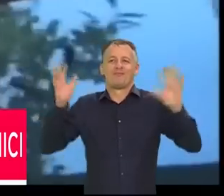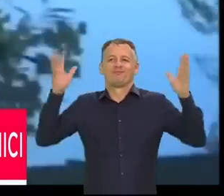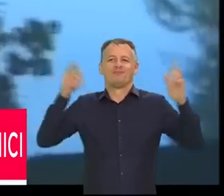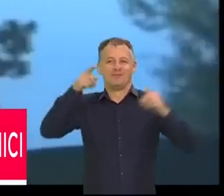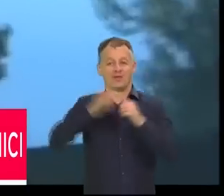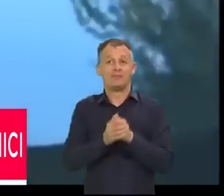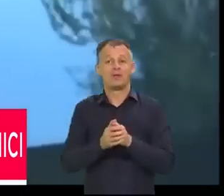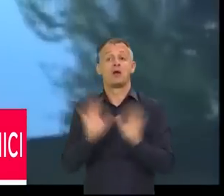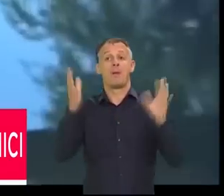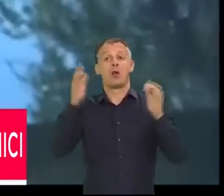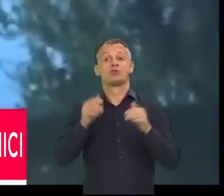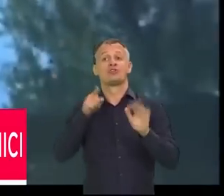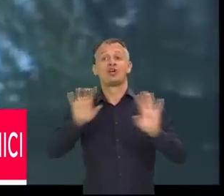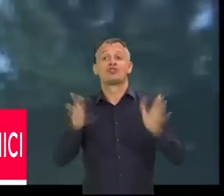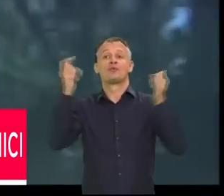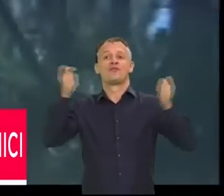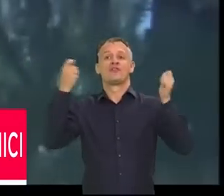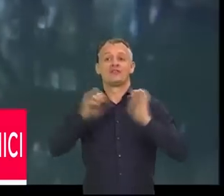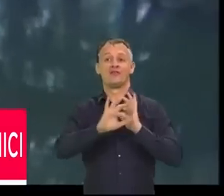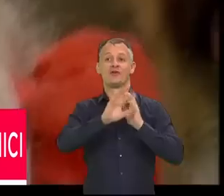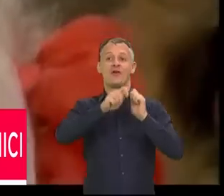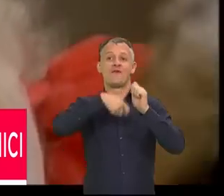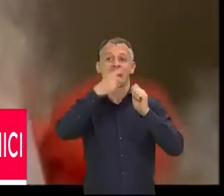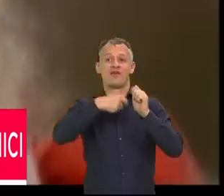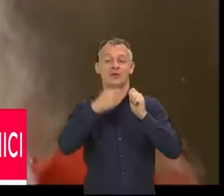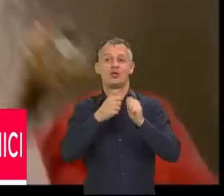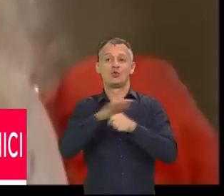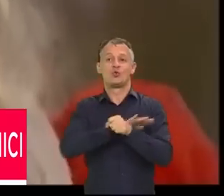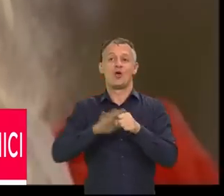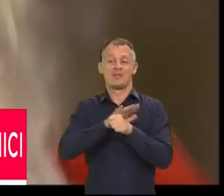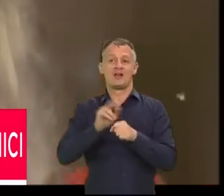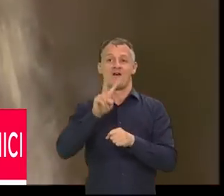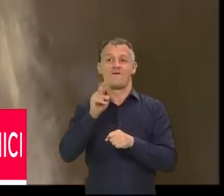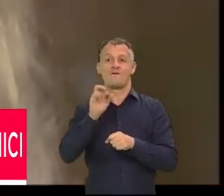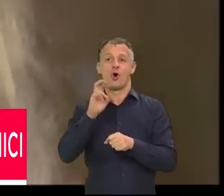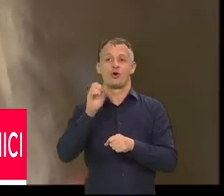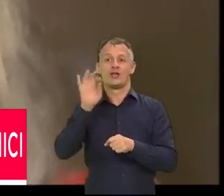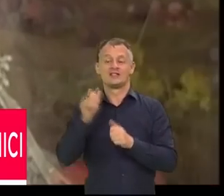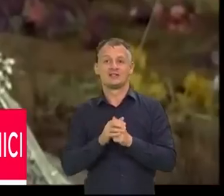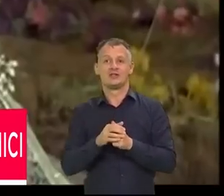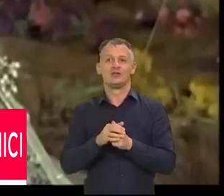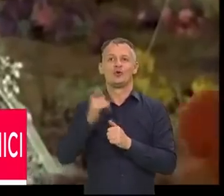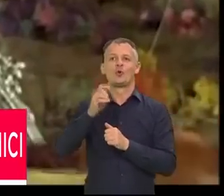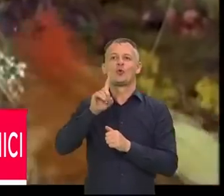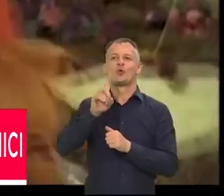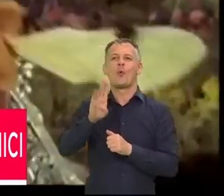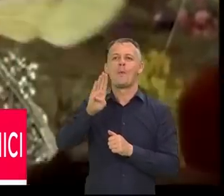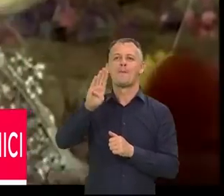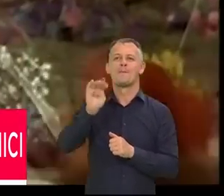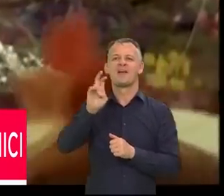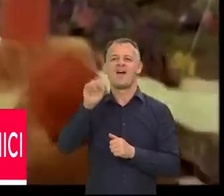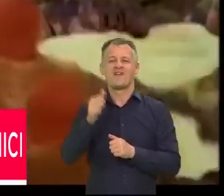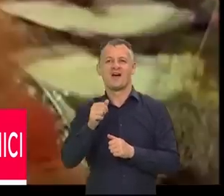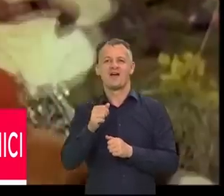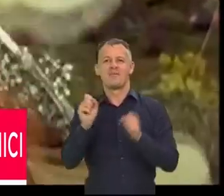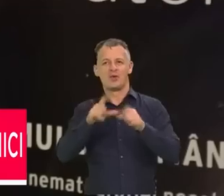În aplauze, așa a debutat festivalul de film Toamnă la Voroneț. Sute de copii s-au bucurat de filmul Dumbrava minunată, în regia lui Gheorghe Naghi, cel care a deschis